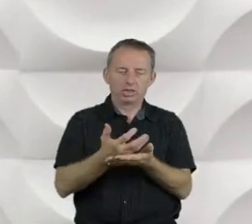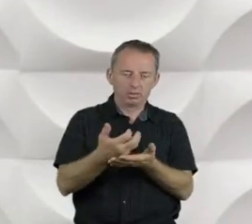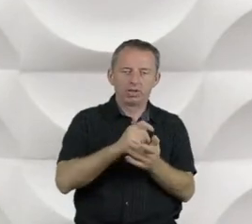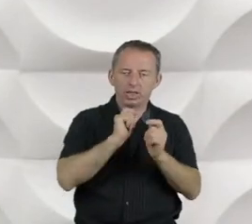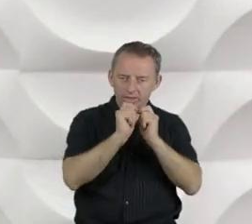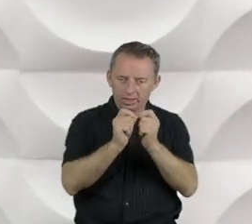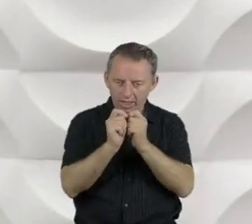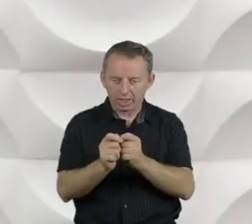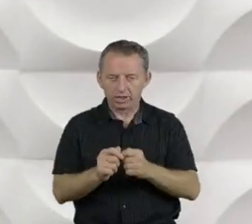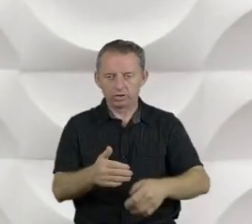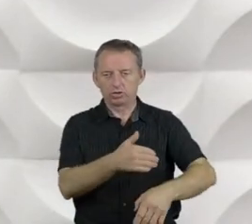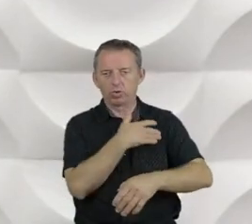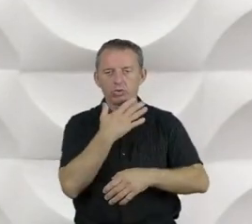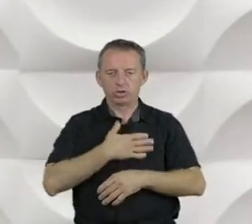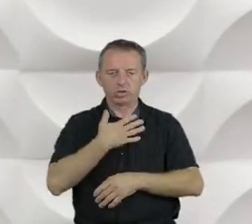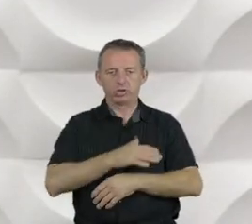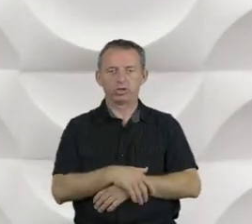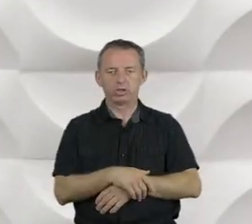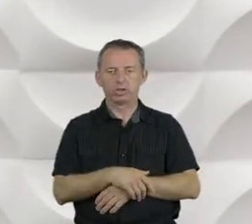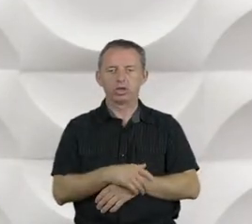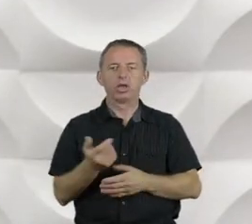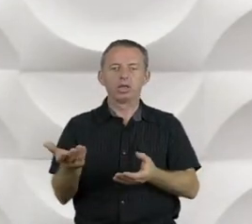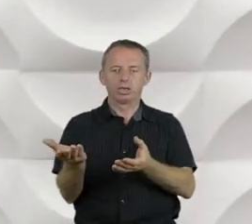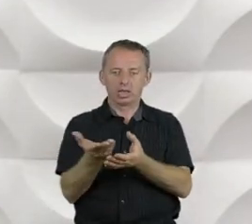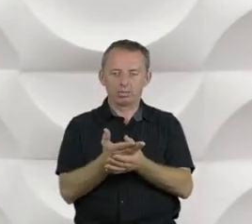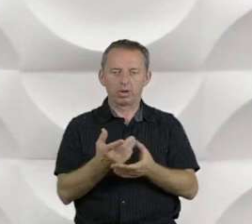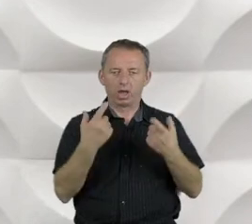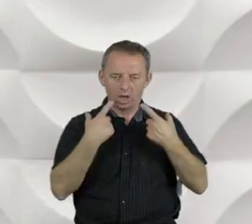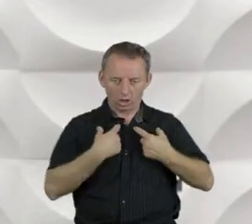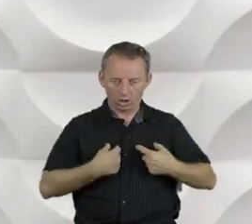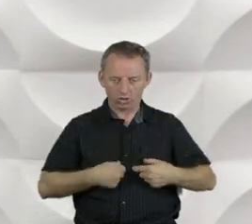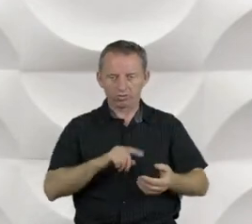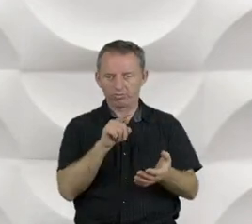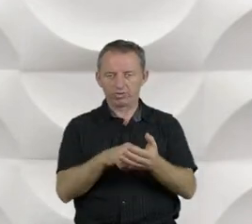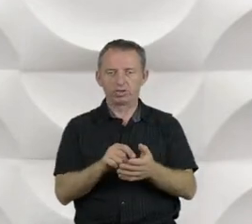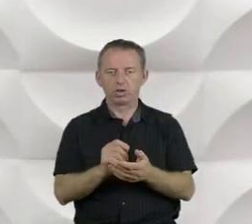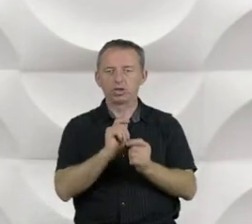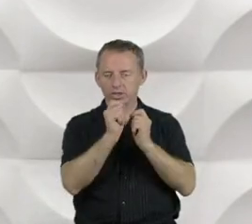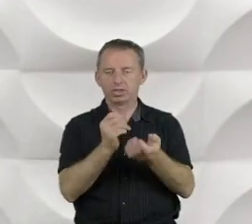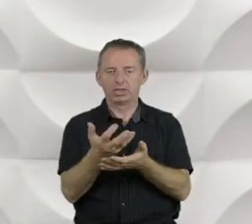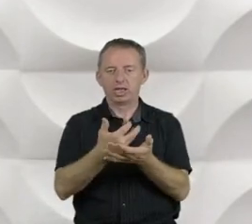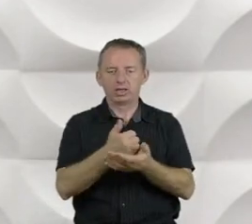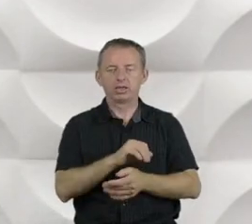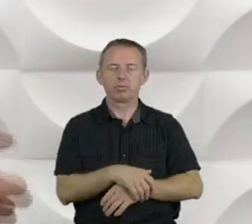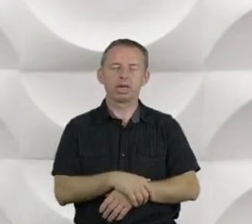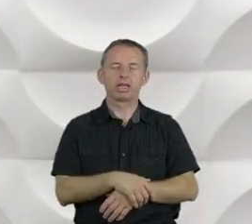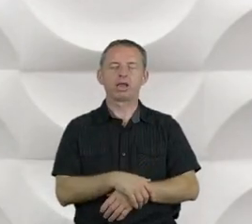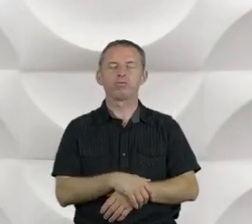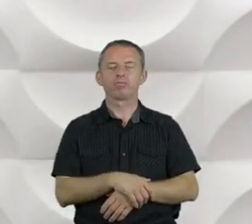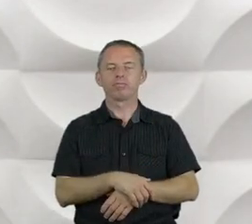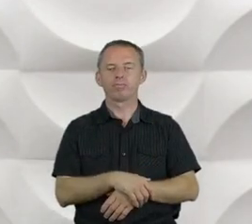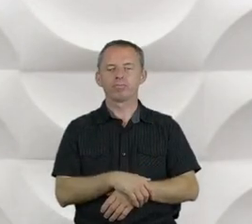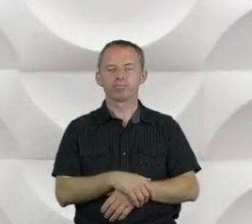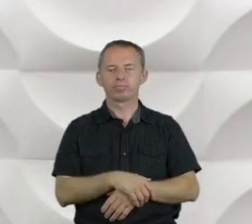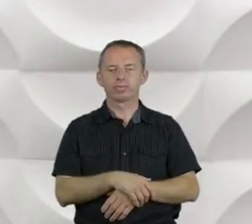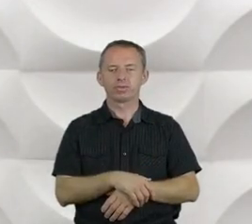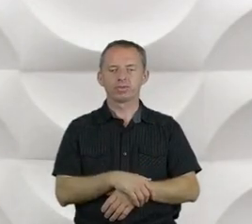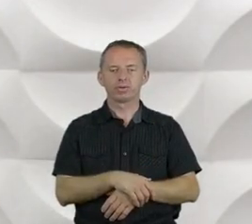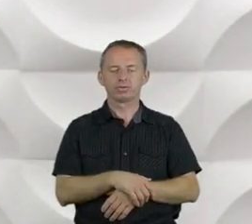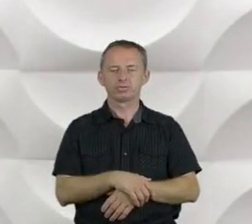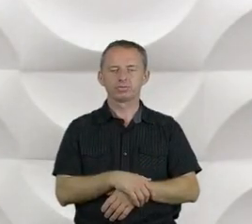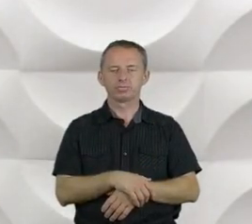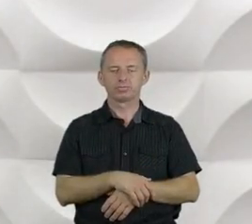szkoły sobotniej. Zapraszam dwie wyznaczone osoby do zebrania